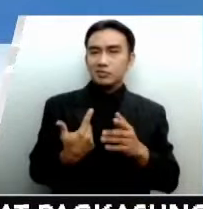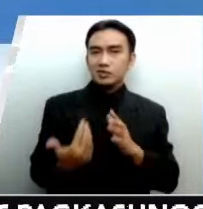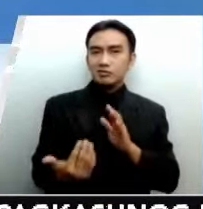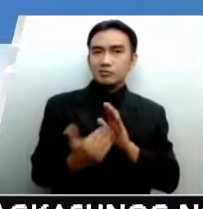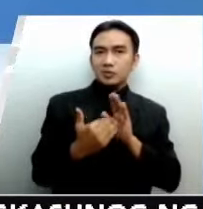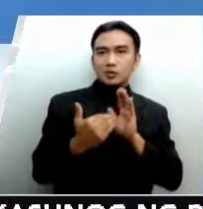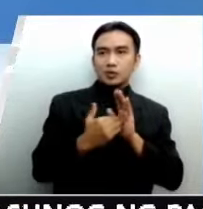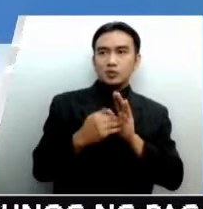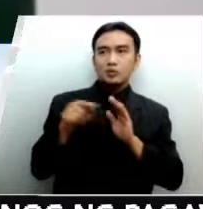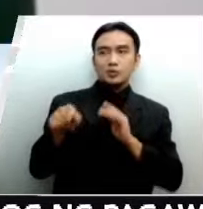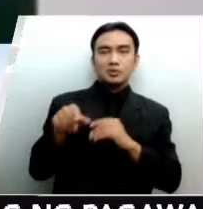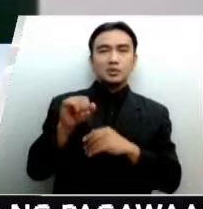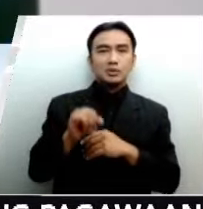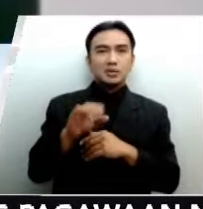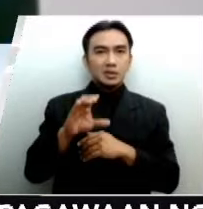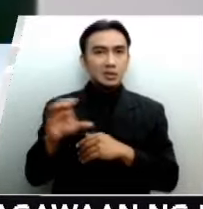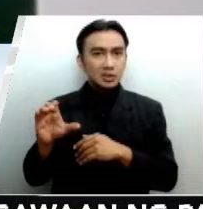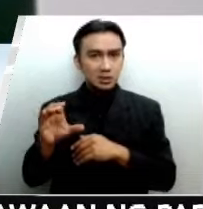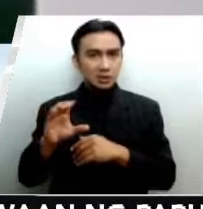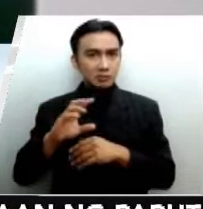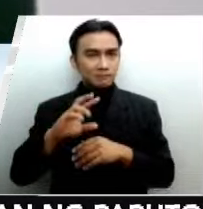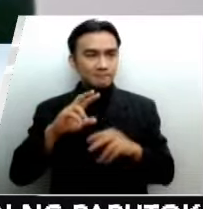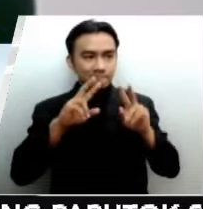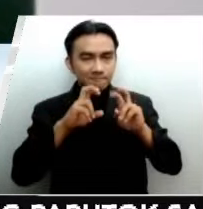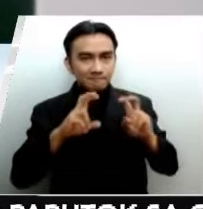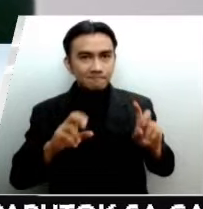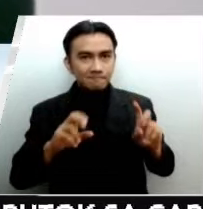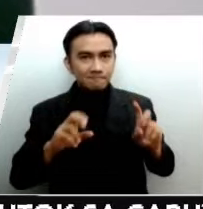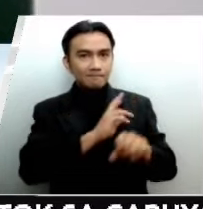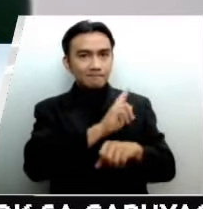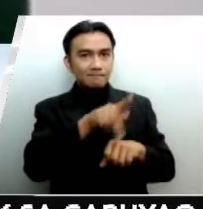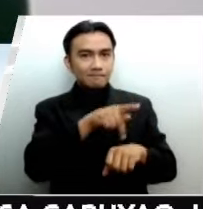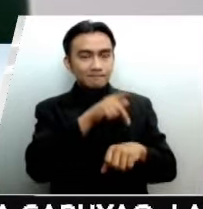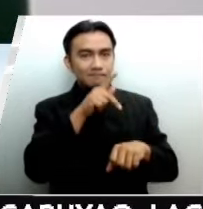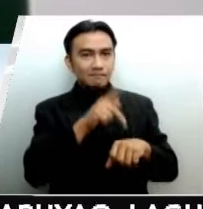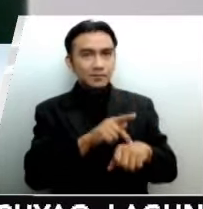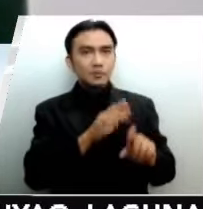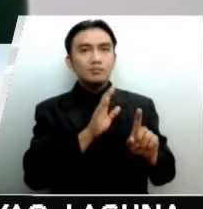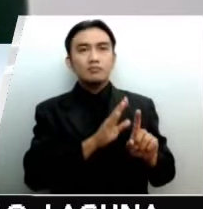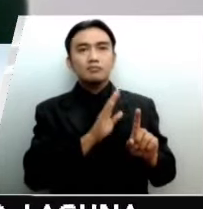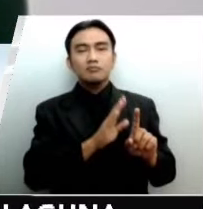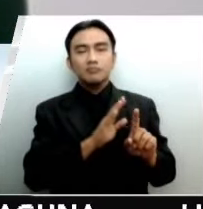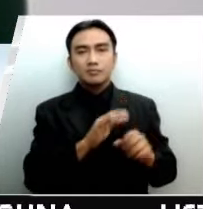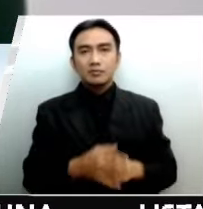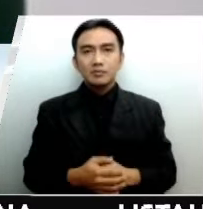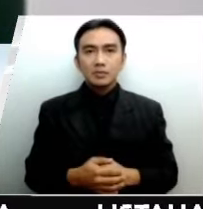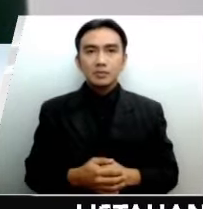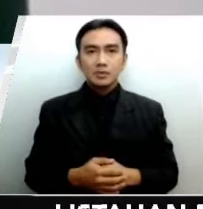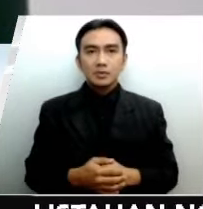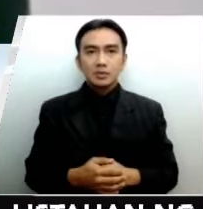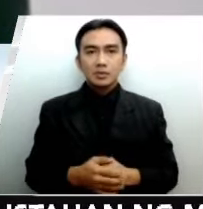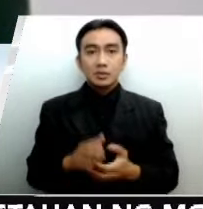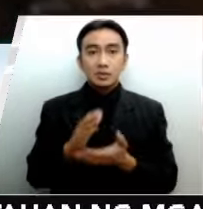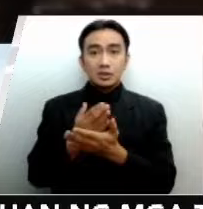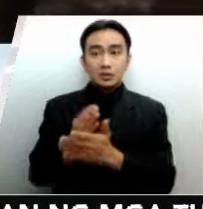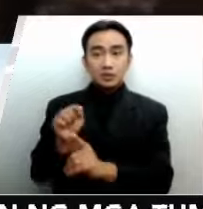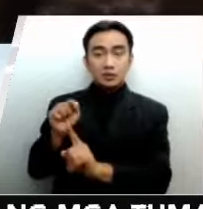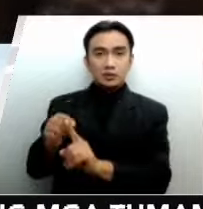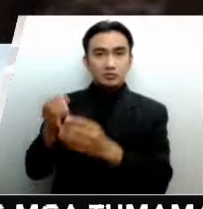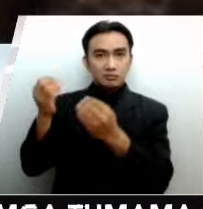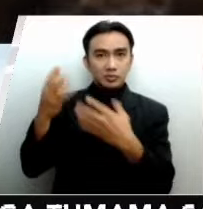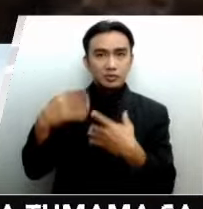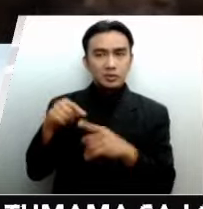anyay pakikialam ng International Criminal Court sa Hudikatura. Ibinahagi kahapon ni Las Cañas na sumalang siya